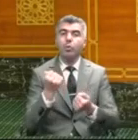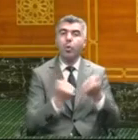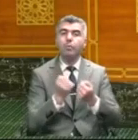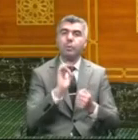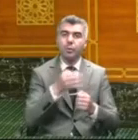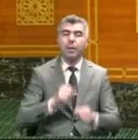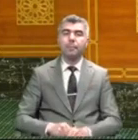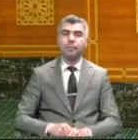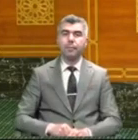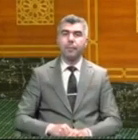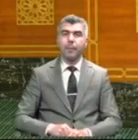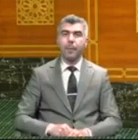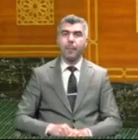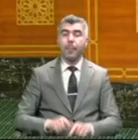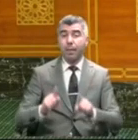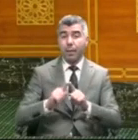كرم